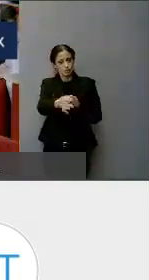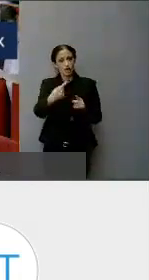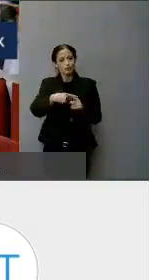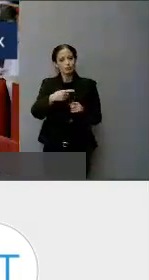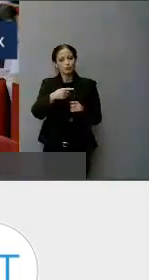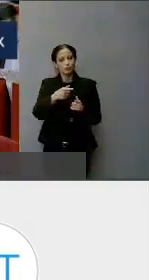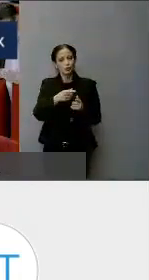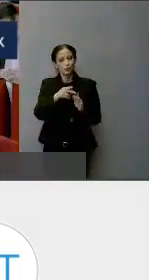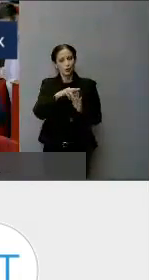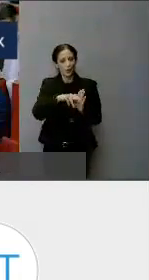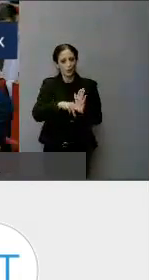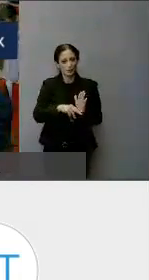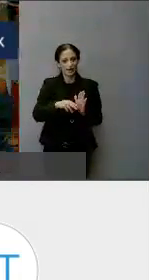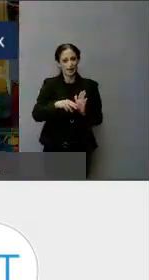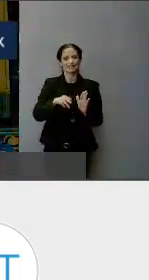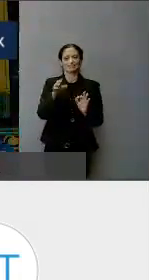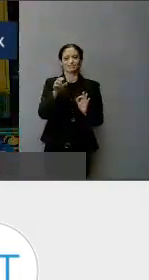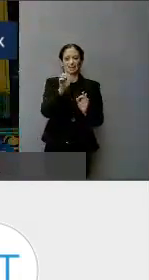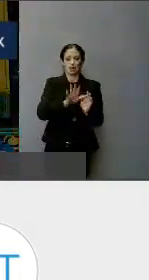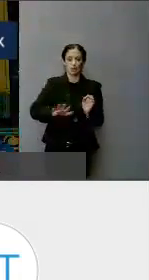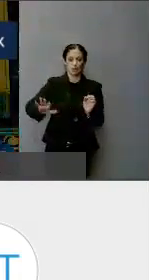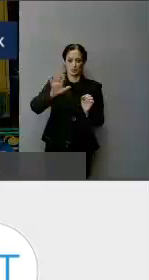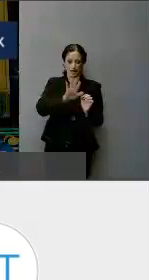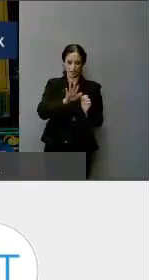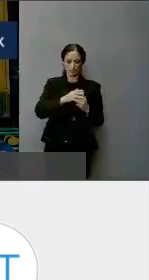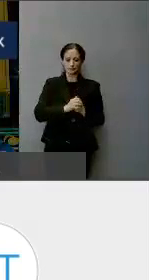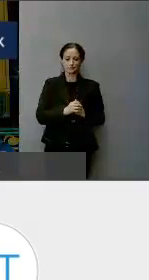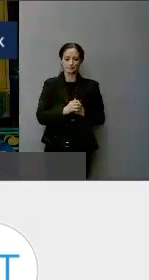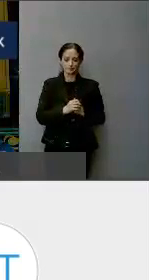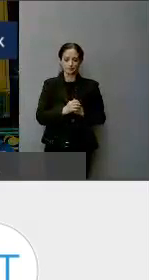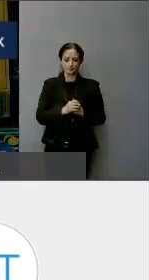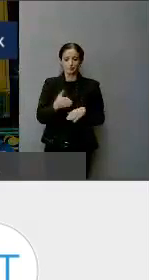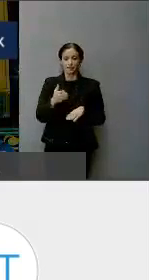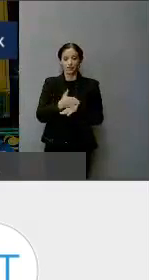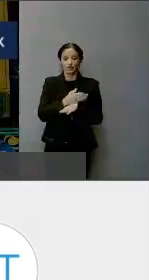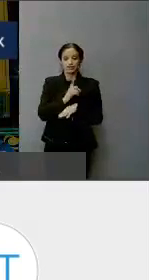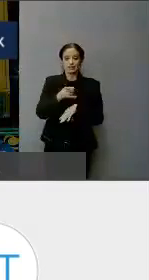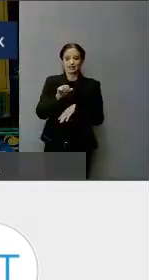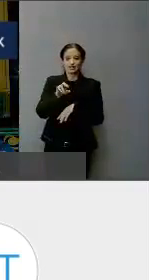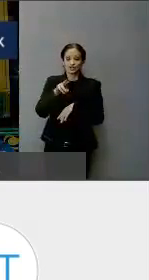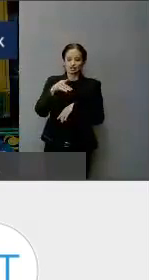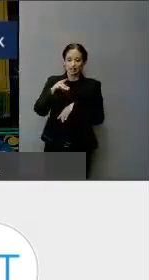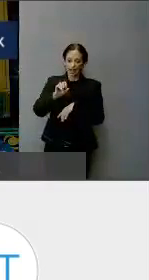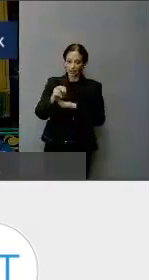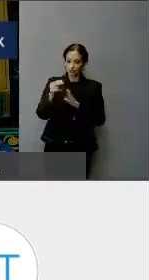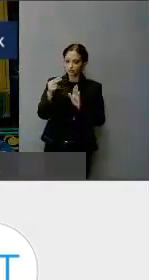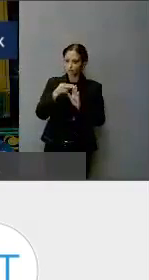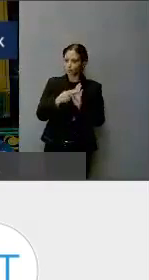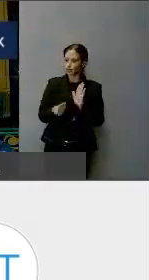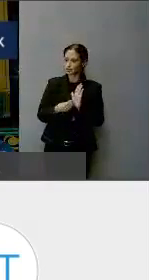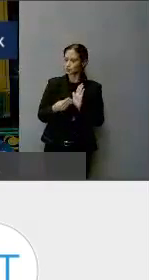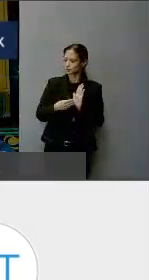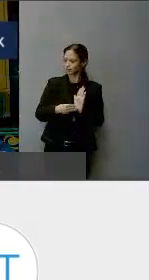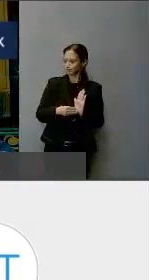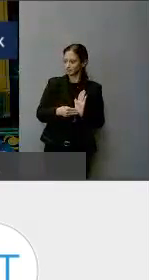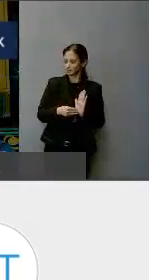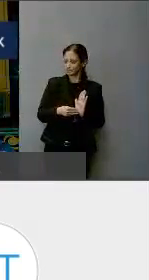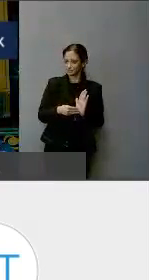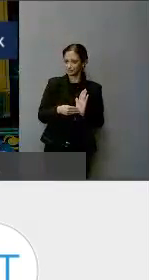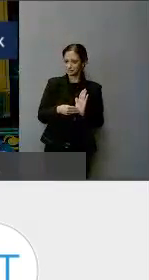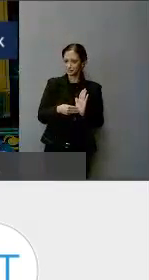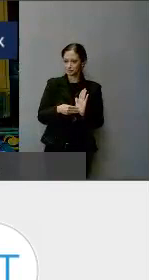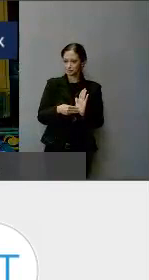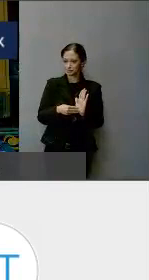europeo allora consigliere giordano sui punti aggiuntivi perché ricordo che da regolamento